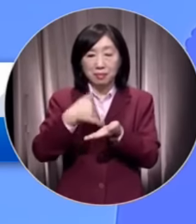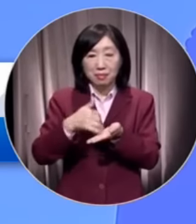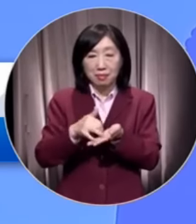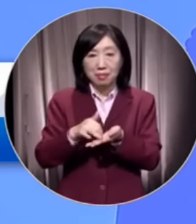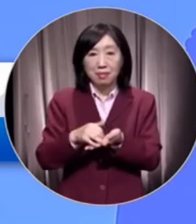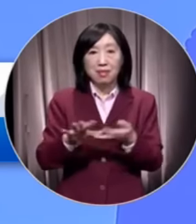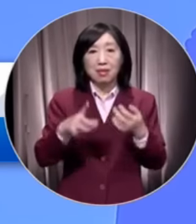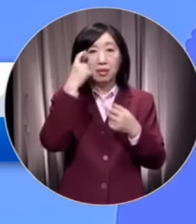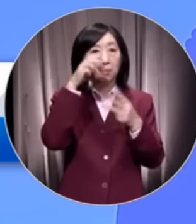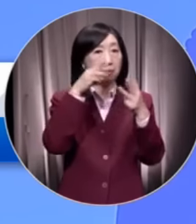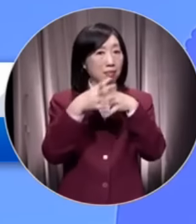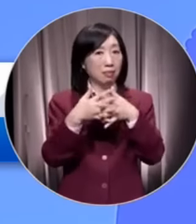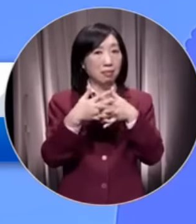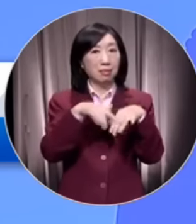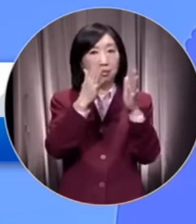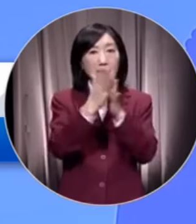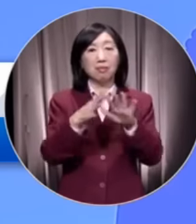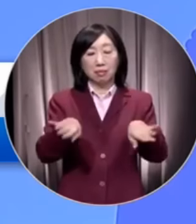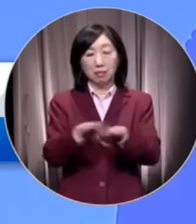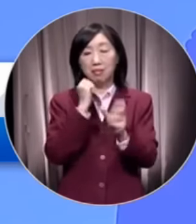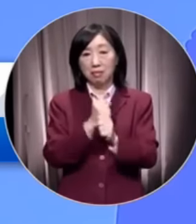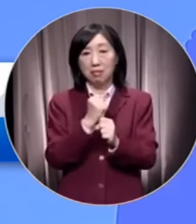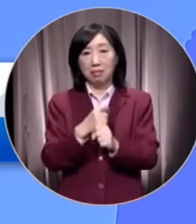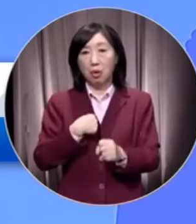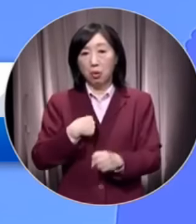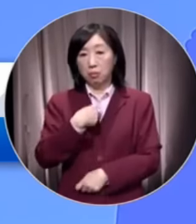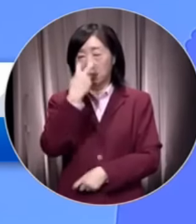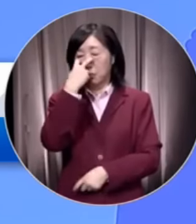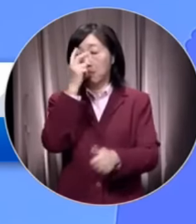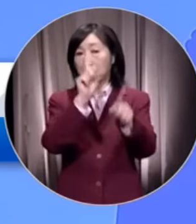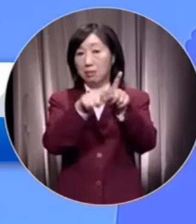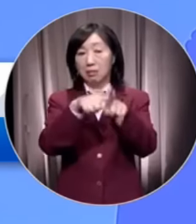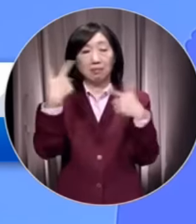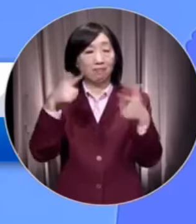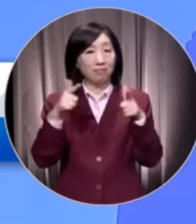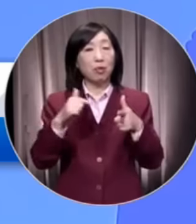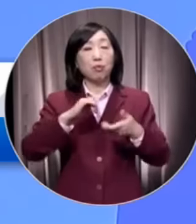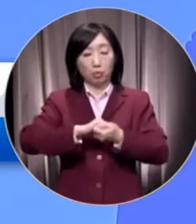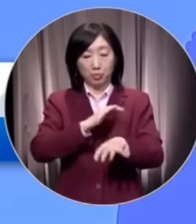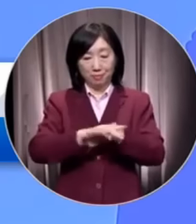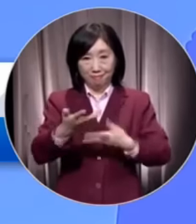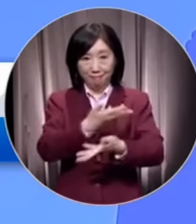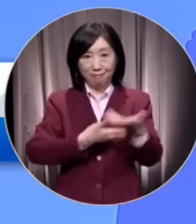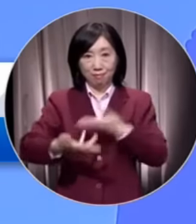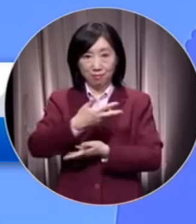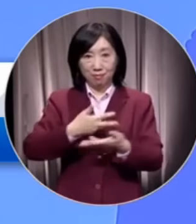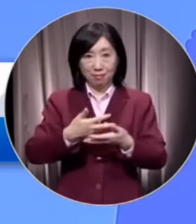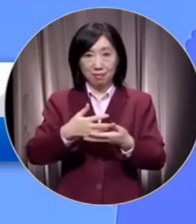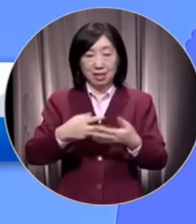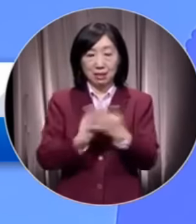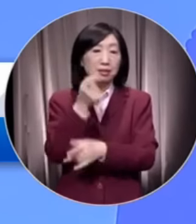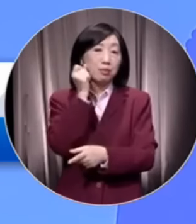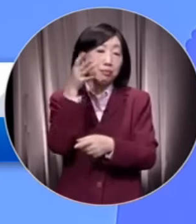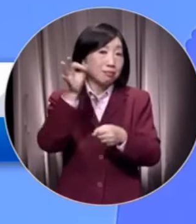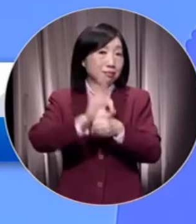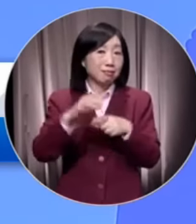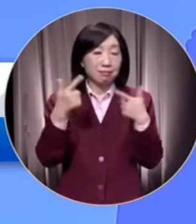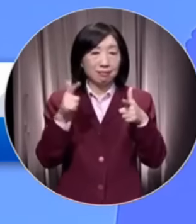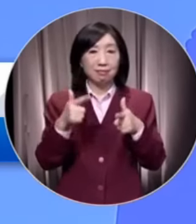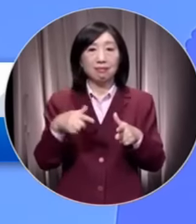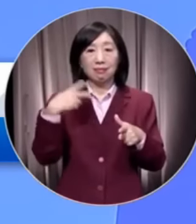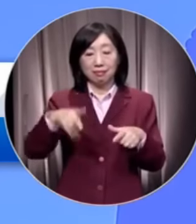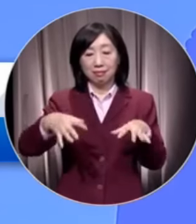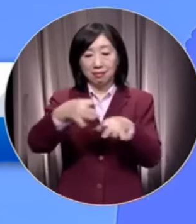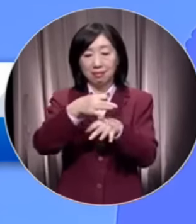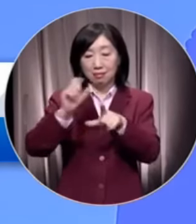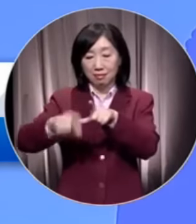家都已经在推行。当然我们不会是盲目的，我们必须是沟通的，不会是只有加薪，包括整个企业